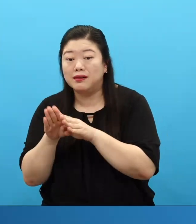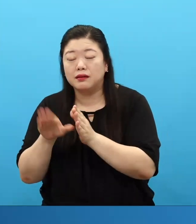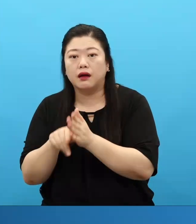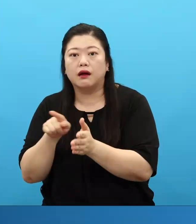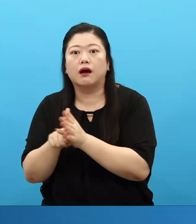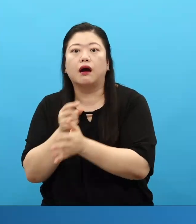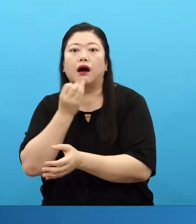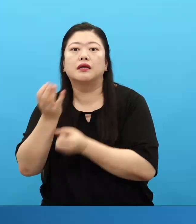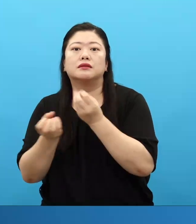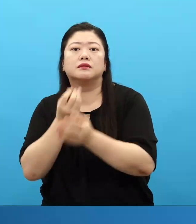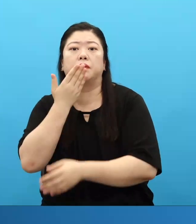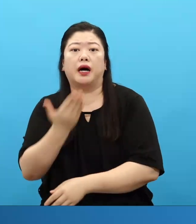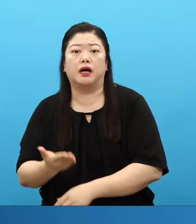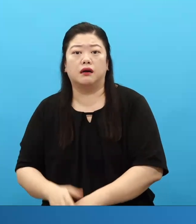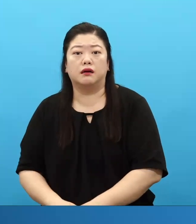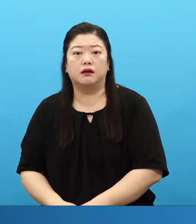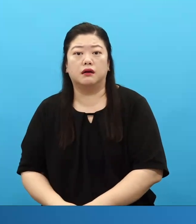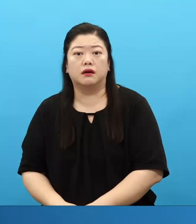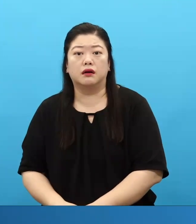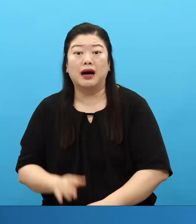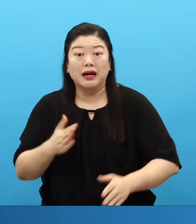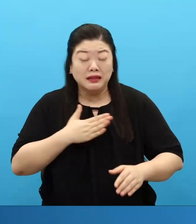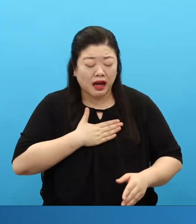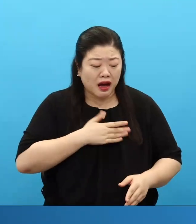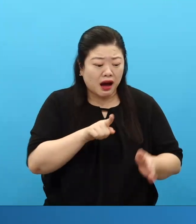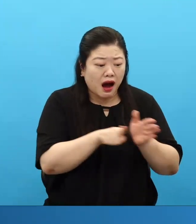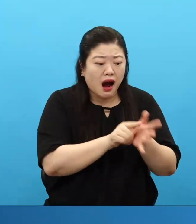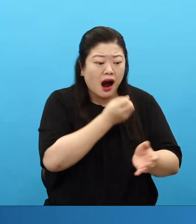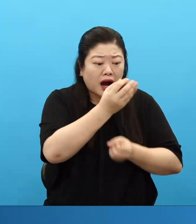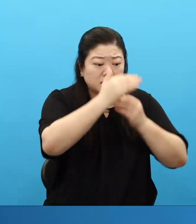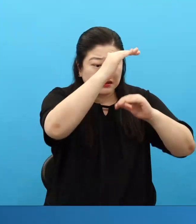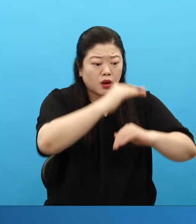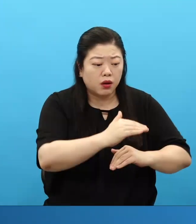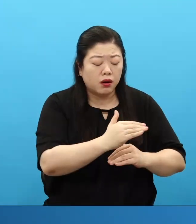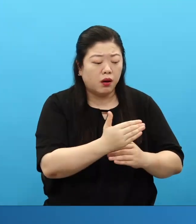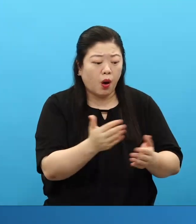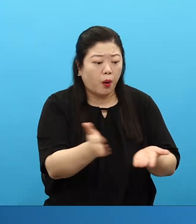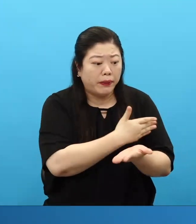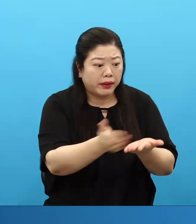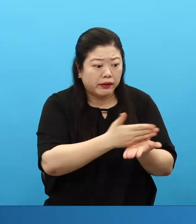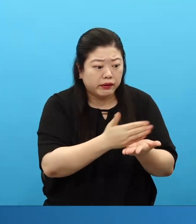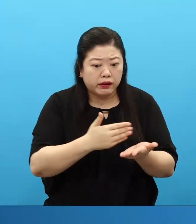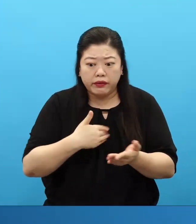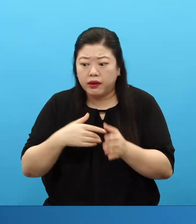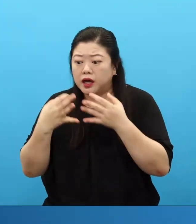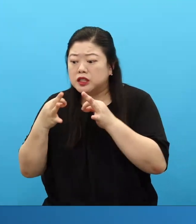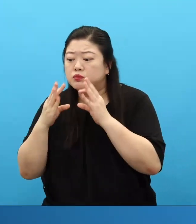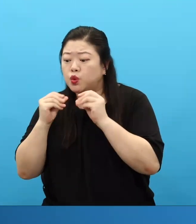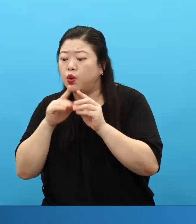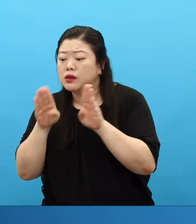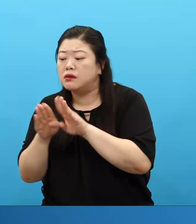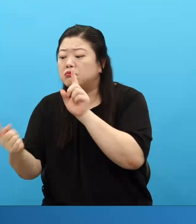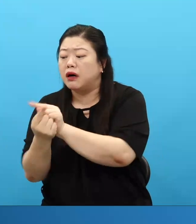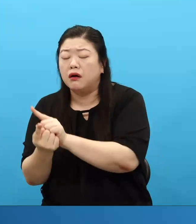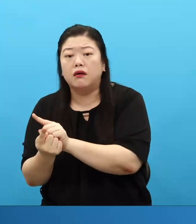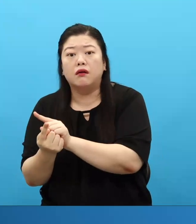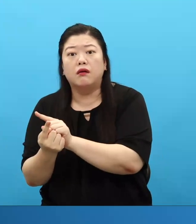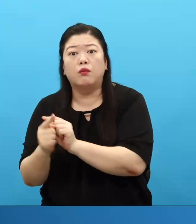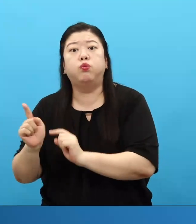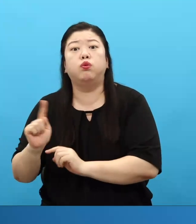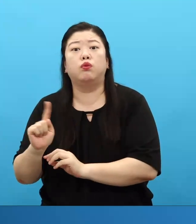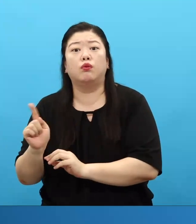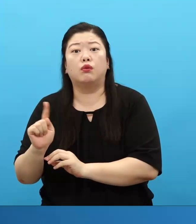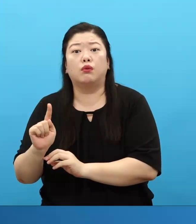spiritual power, if you don't have anything to testify about, then you're going to come out in the weekend age, and what are you going to say? 정상적인 산업인은 내일 교회 와서 하나님